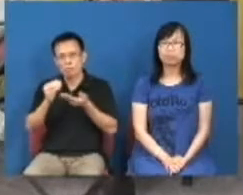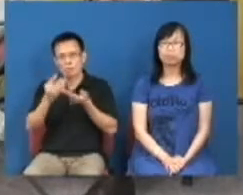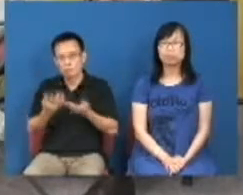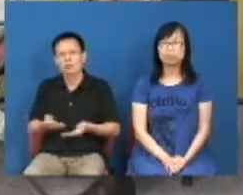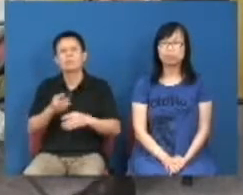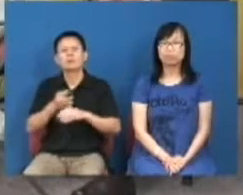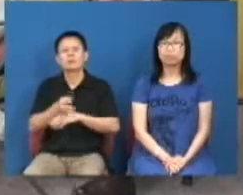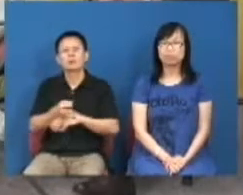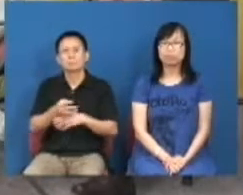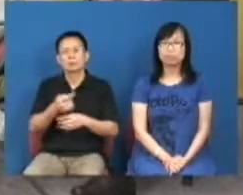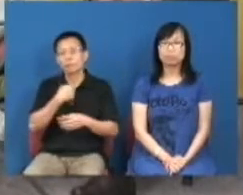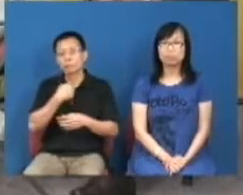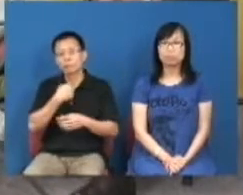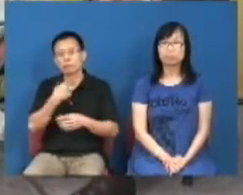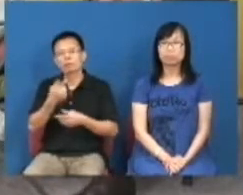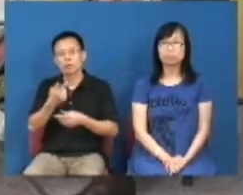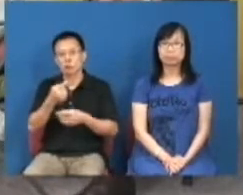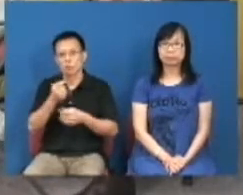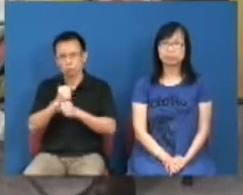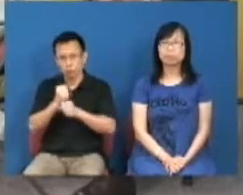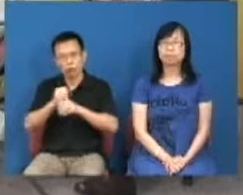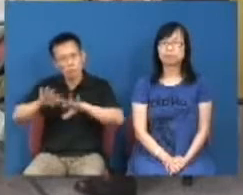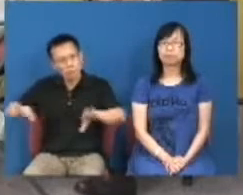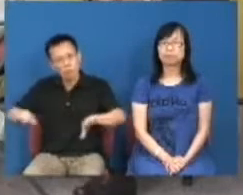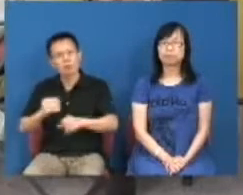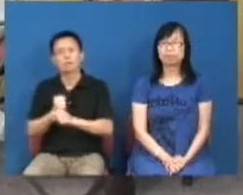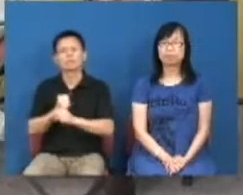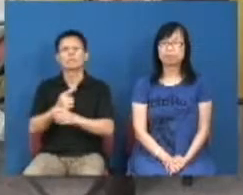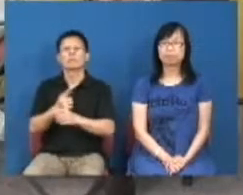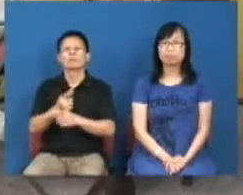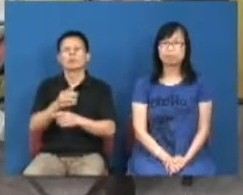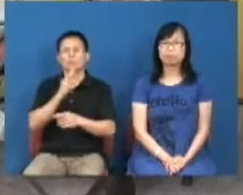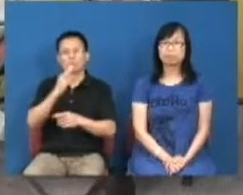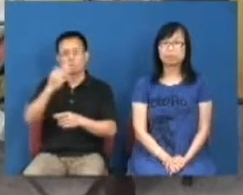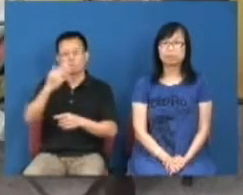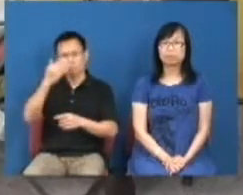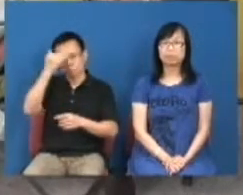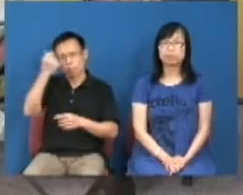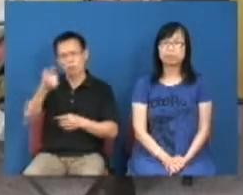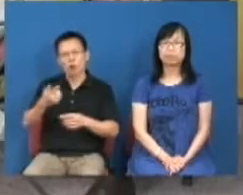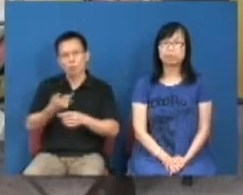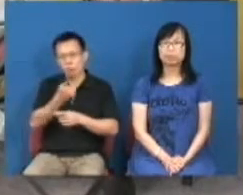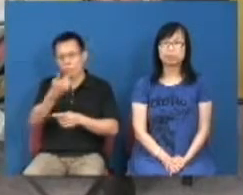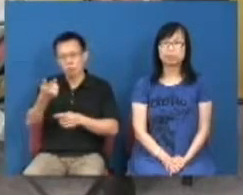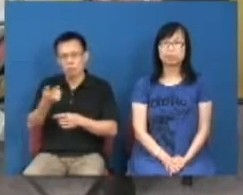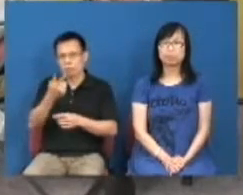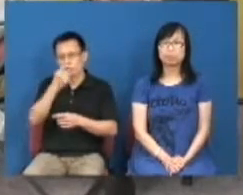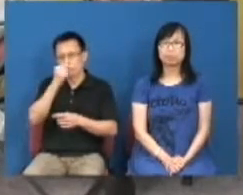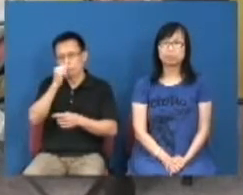係好需要嚇要做調解呢個工作。亦都係好慶幸，我哋亦都有好多從業員咧，都